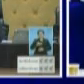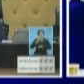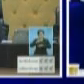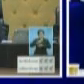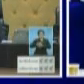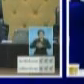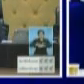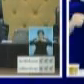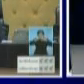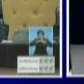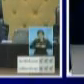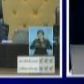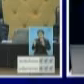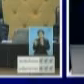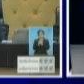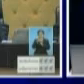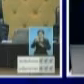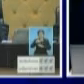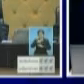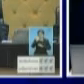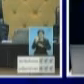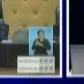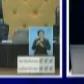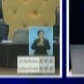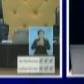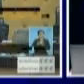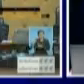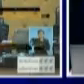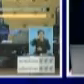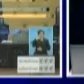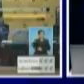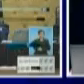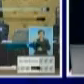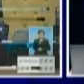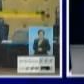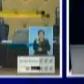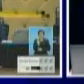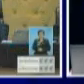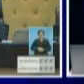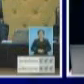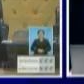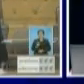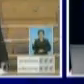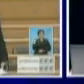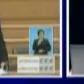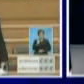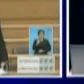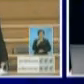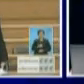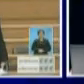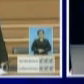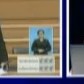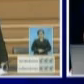แล้วบอกว่าหยิบผิด แล้วโดนจับติดคุกไป6เดือนออกมาเขาถูกถอดใบทนายไปเป็นส.ส.บัญชีรายชื่อขึ้นเวทีเสื้อแดงปิดลาบประสงค์เขาด้ว